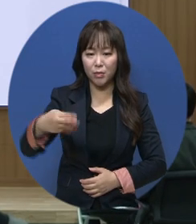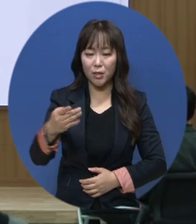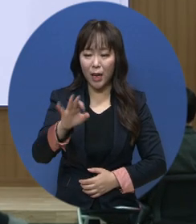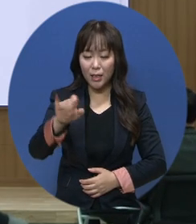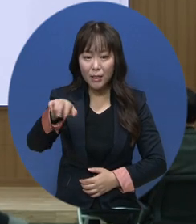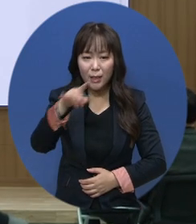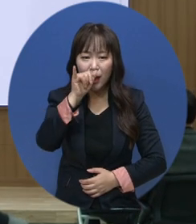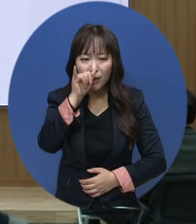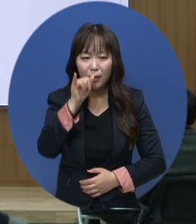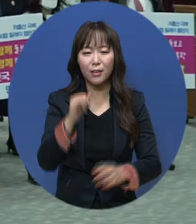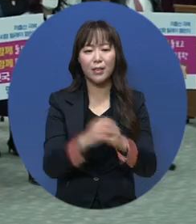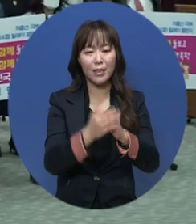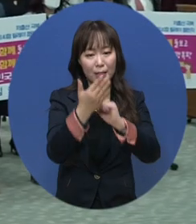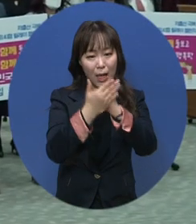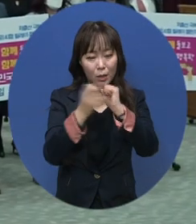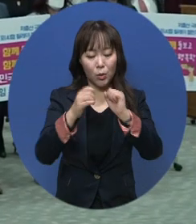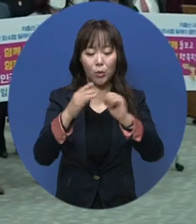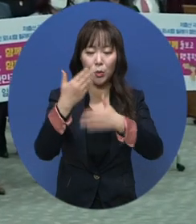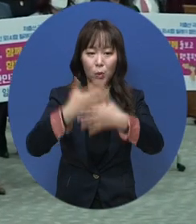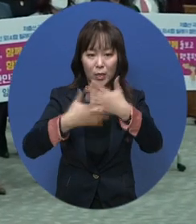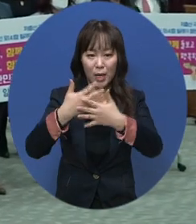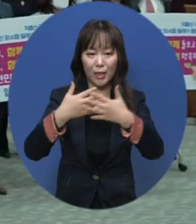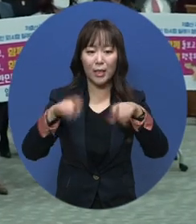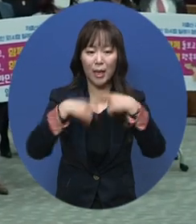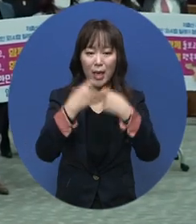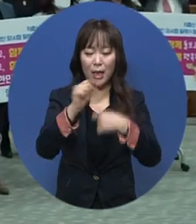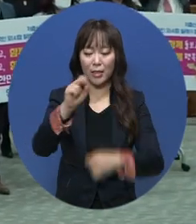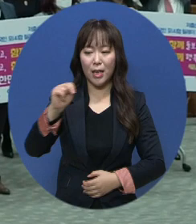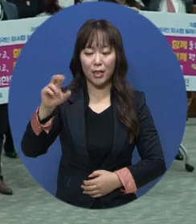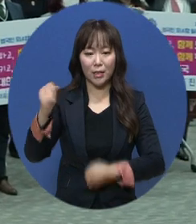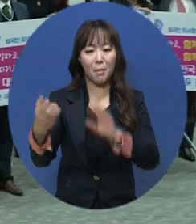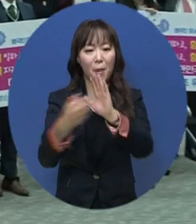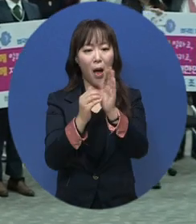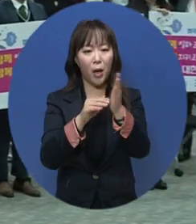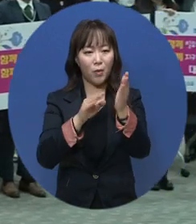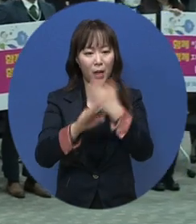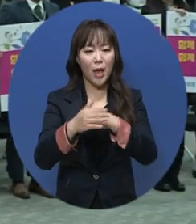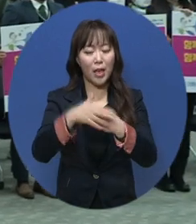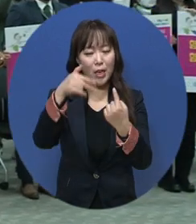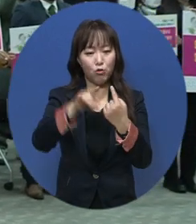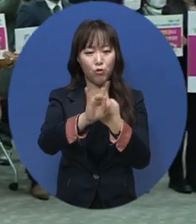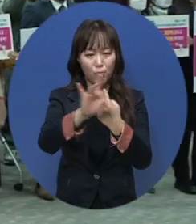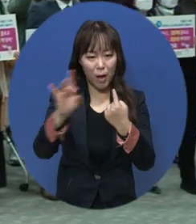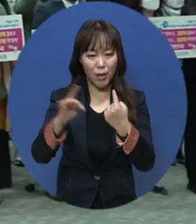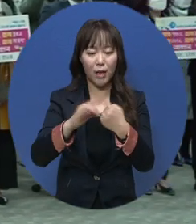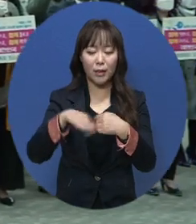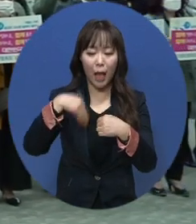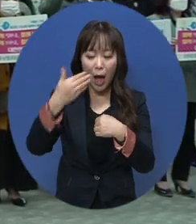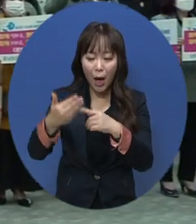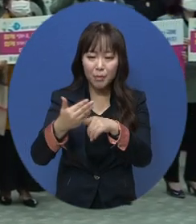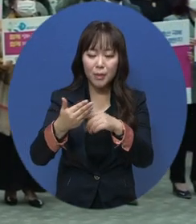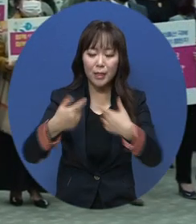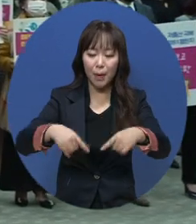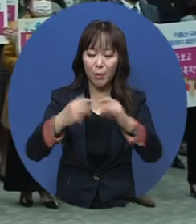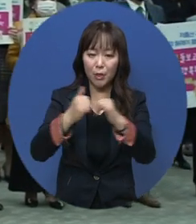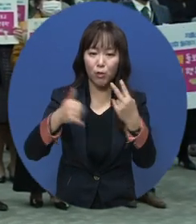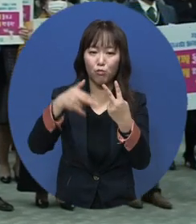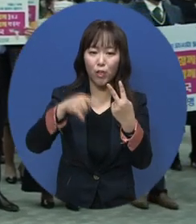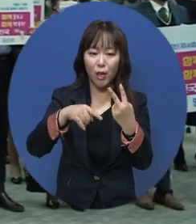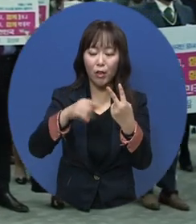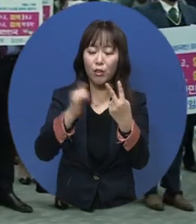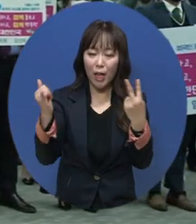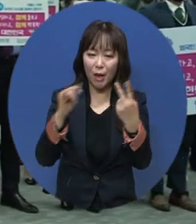사진 또는 동영상을 개인 SNS에 게시한 뒤 일주일 단위로 후속 참여자 2명을 지목하는